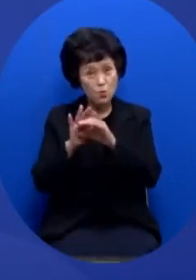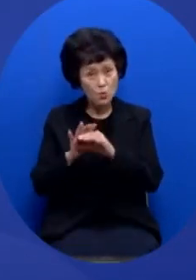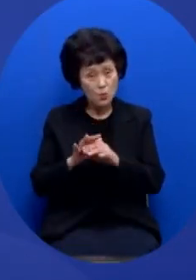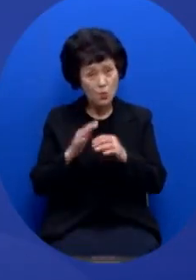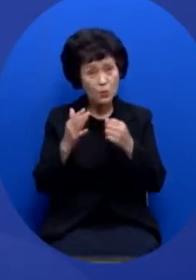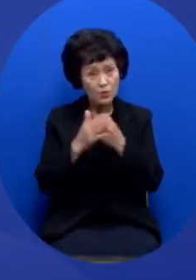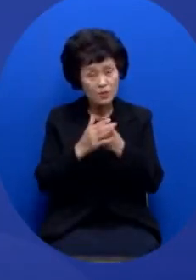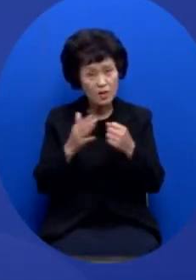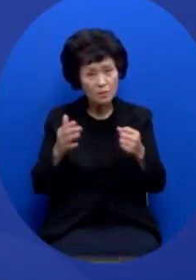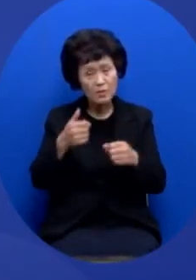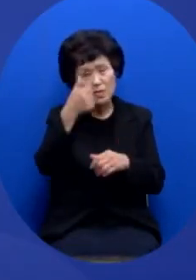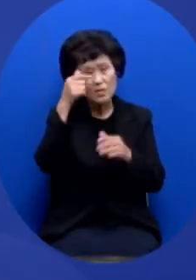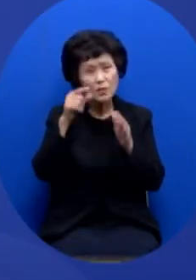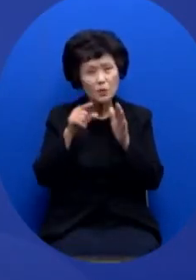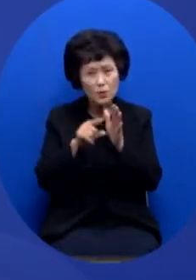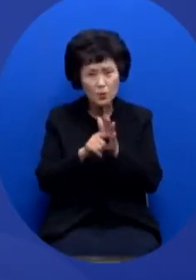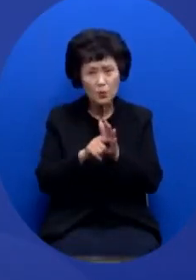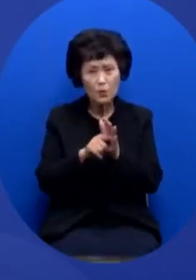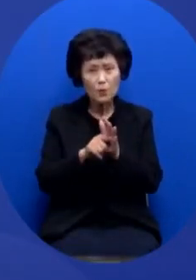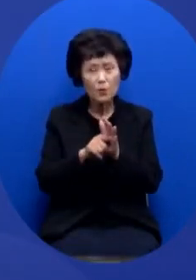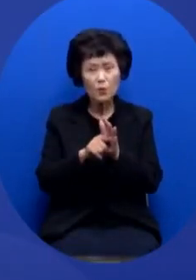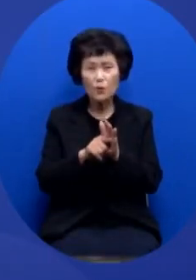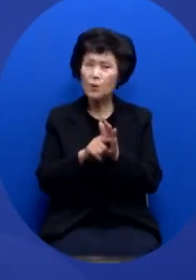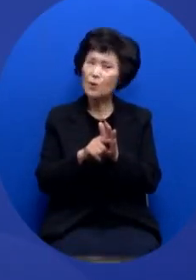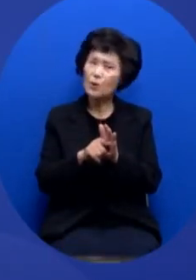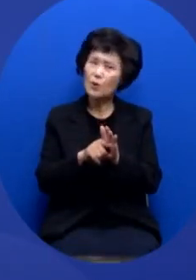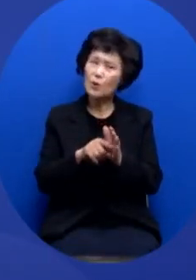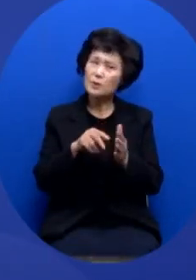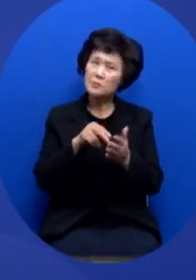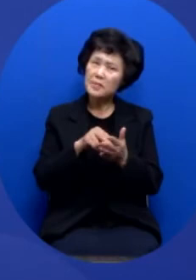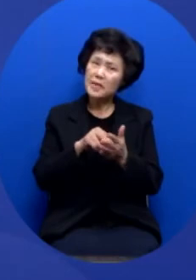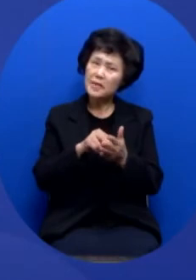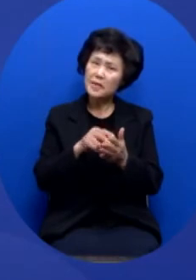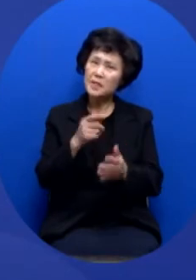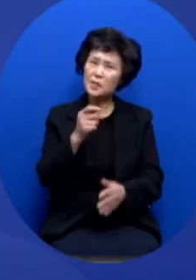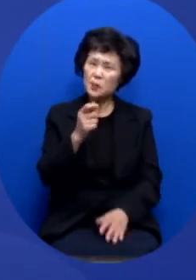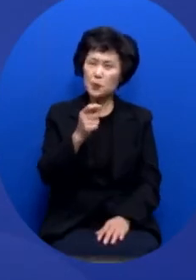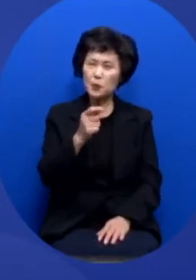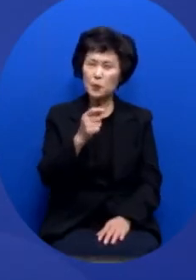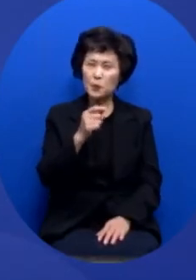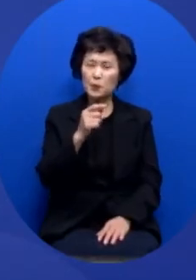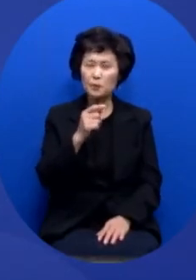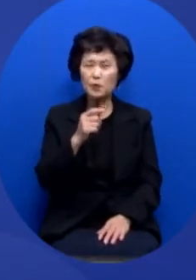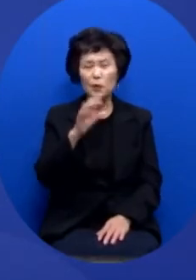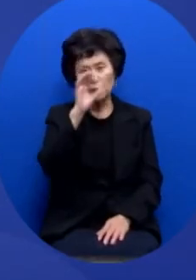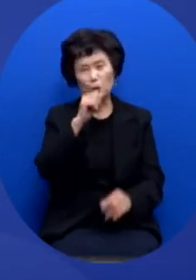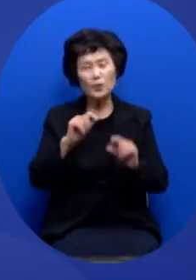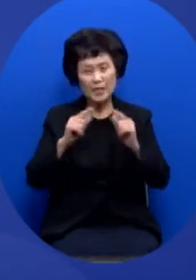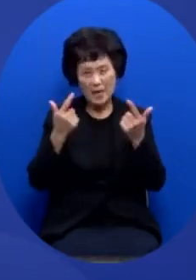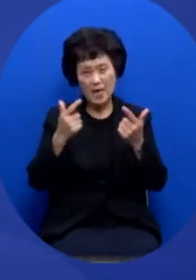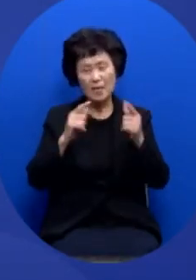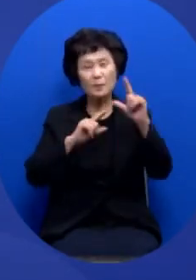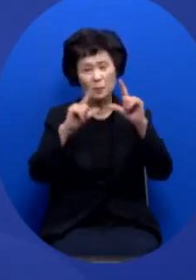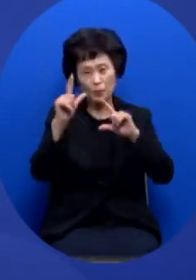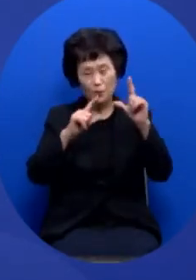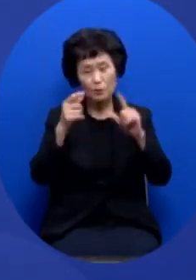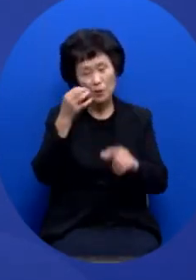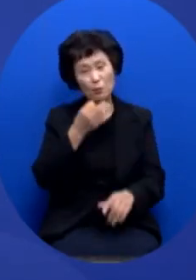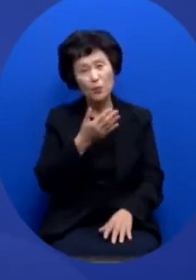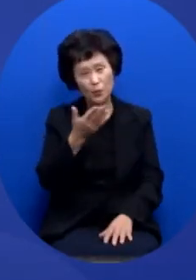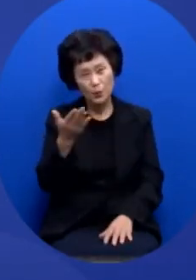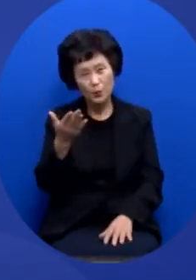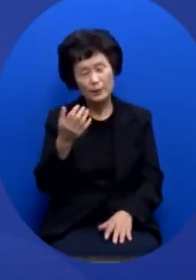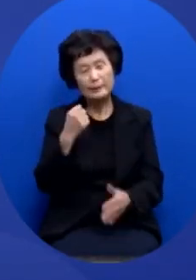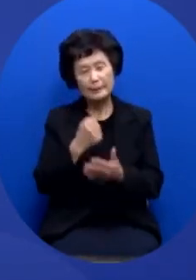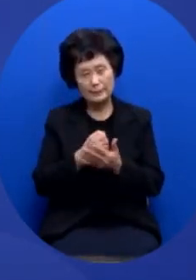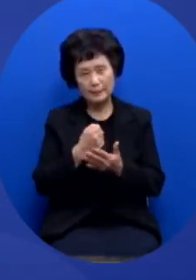기독교가 뭐 이제 소수 뭐 선교회라든가 이런 데서 이제 조금 뭐 안 좋은 이미지가 돼가지고 굉장히 이제 소갈이를 많이 했거든요. 그렇죠. 그래서 이제